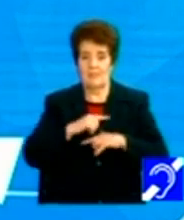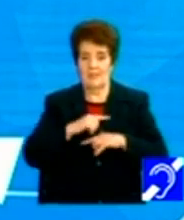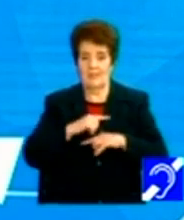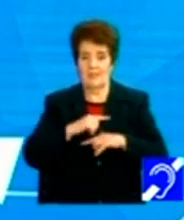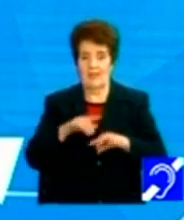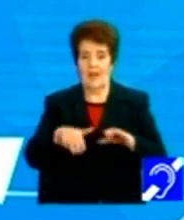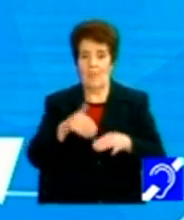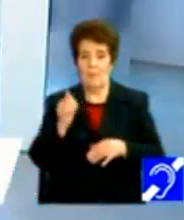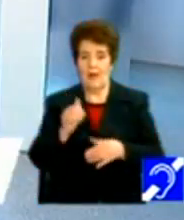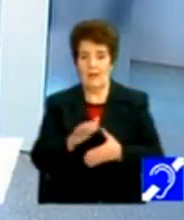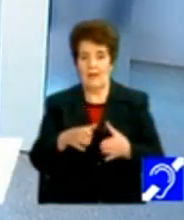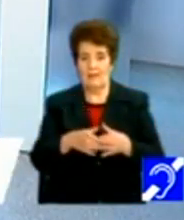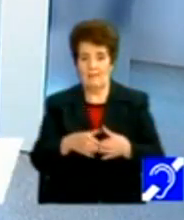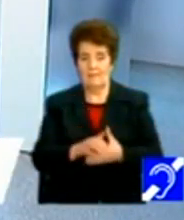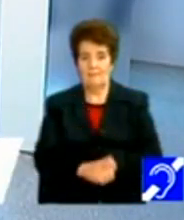campanie?